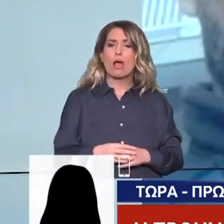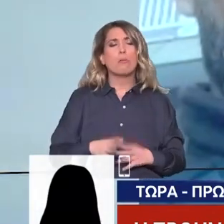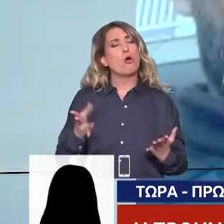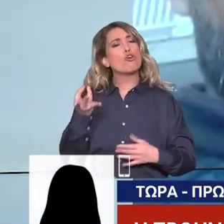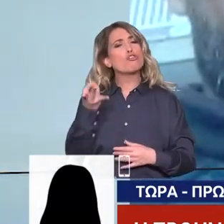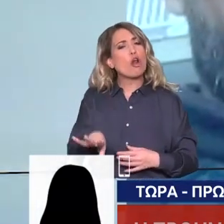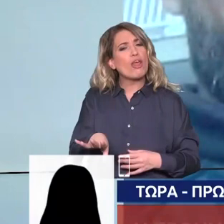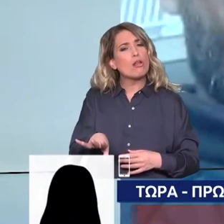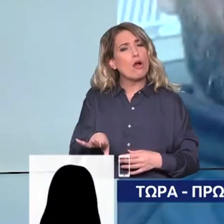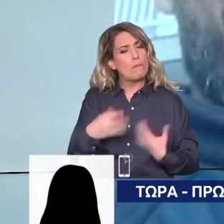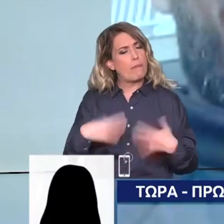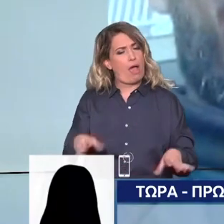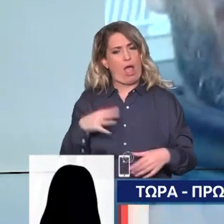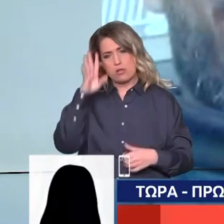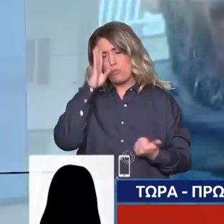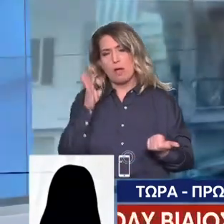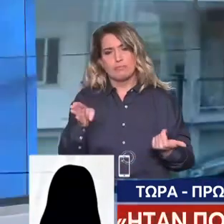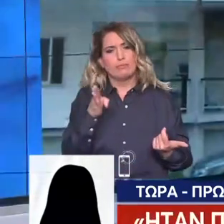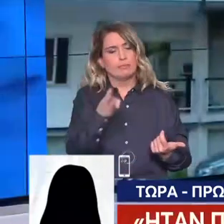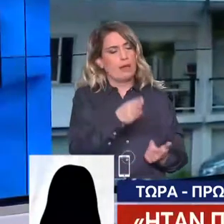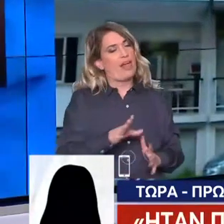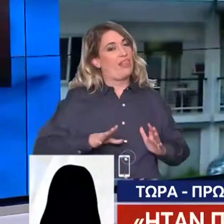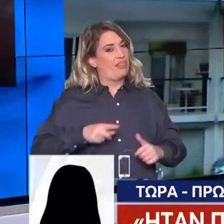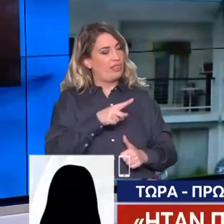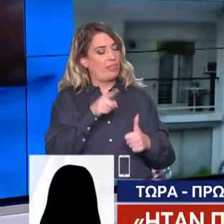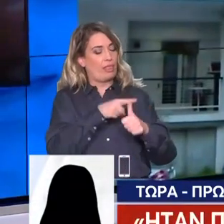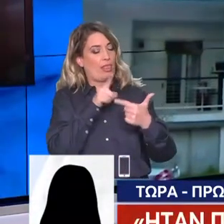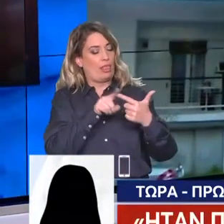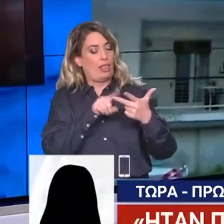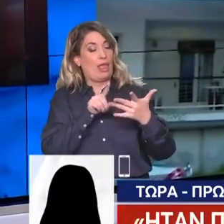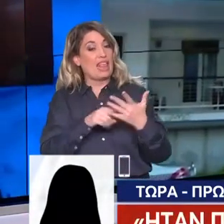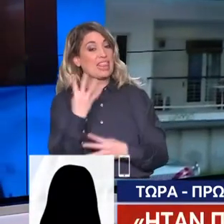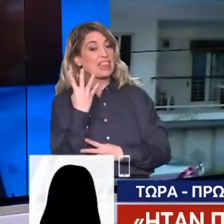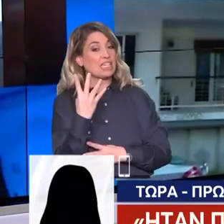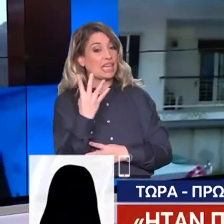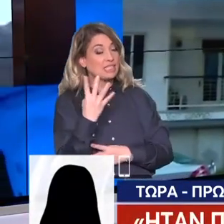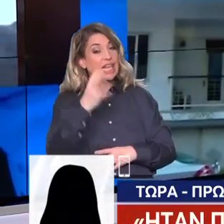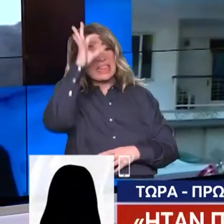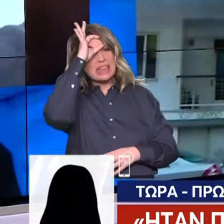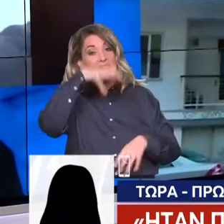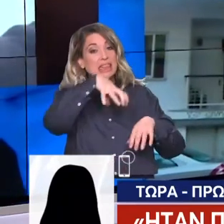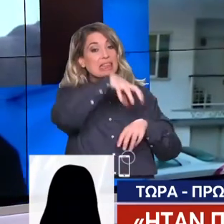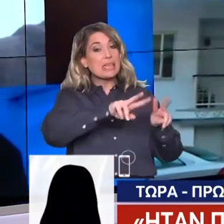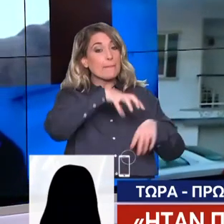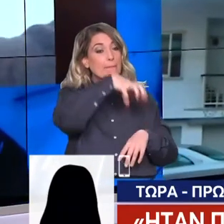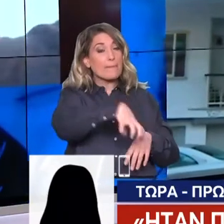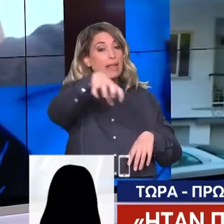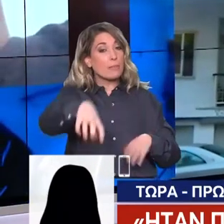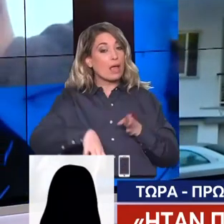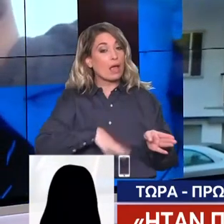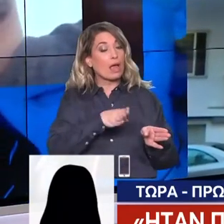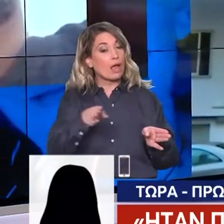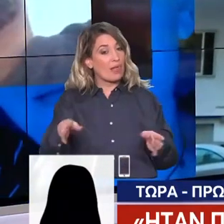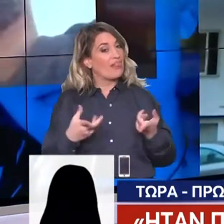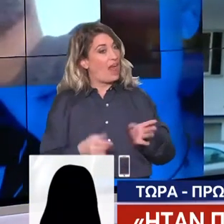Κορδελιό. Έχετε πάει λοιπόν σε 4 διαφορετικές περιοχές, σε 4 τμήματα και έχετε